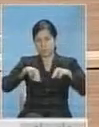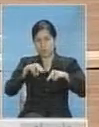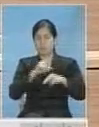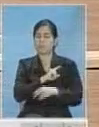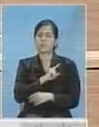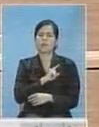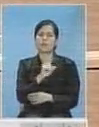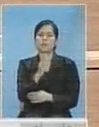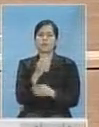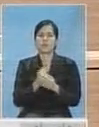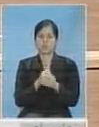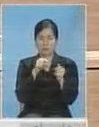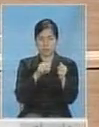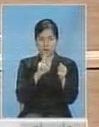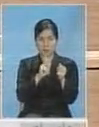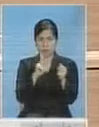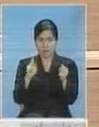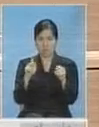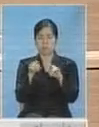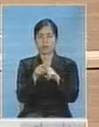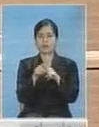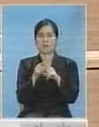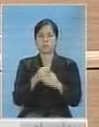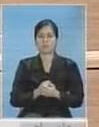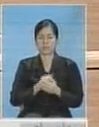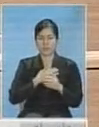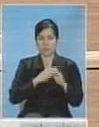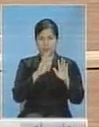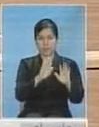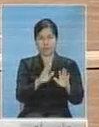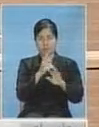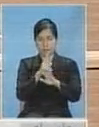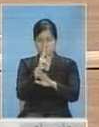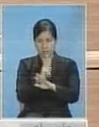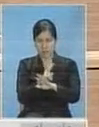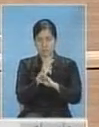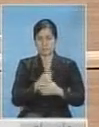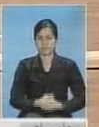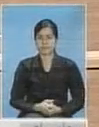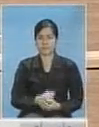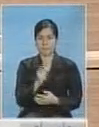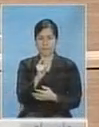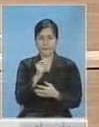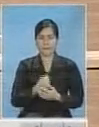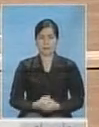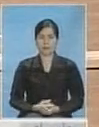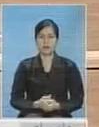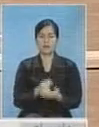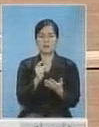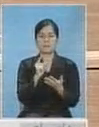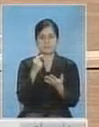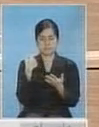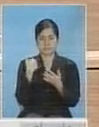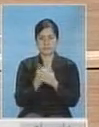างหรือไปถึงที่อำเภอกงไกรราชอย่างนี้ครับท่านประธานอันนี้ก็ฝากต่อท่านประธานครับผมจึงมีความจำเป็น